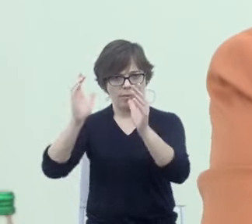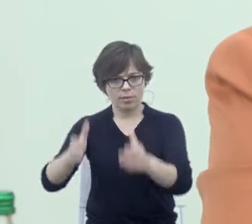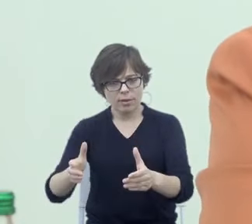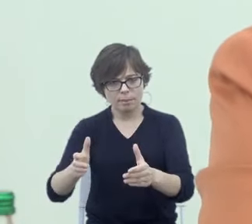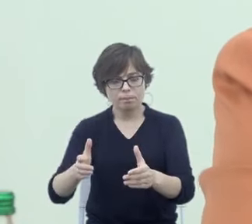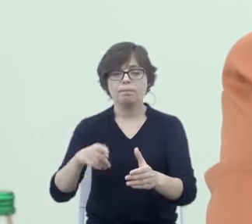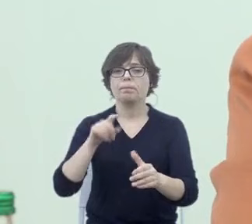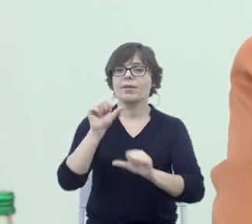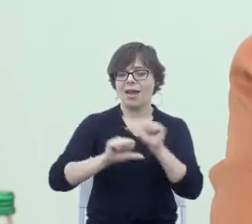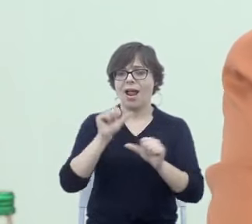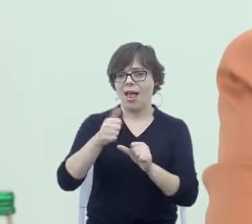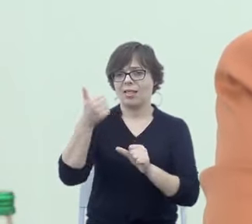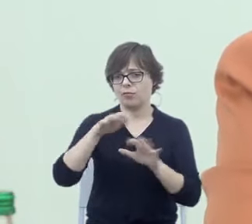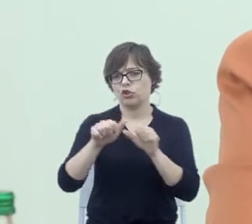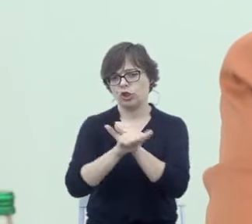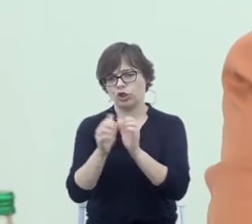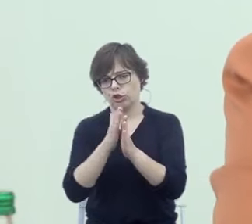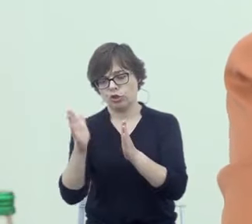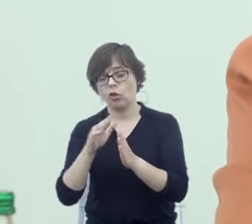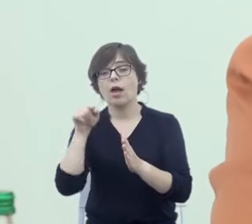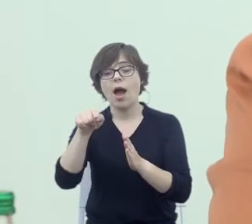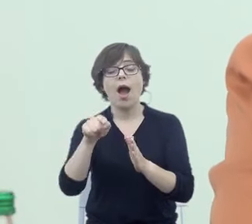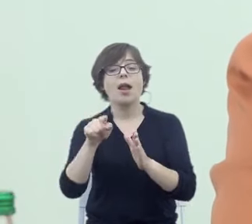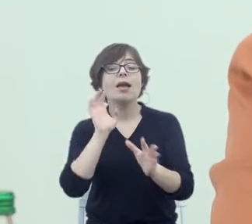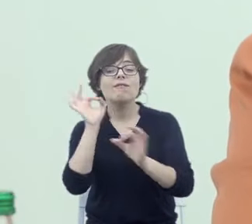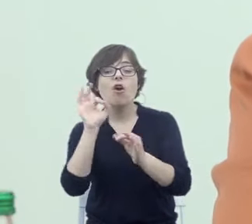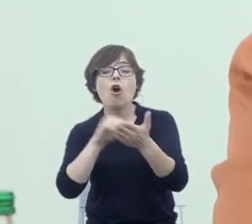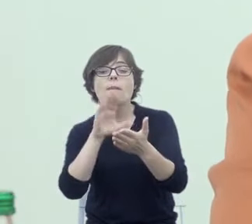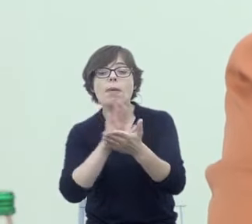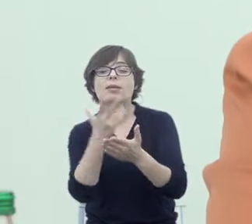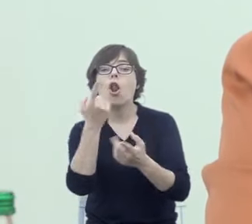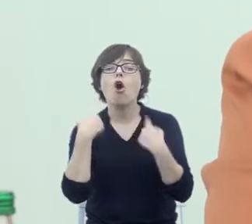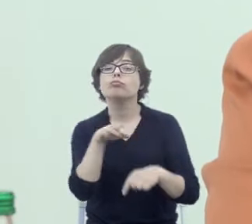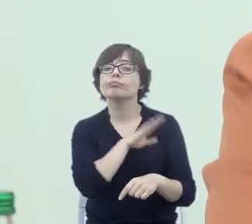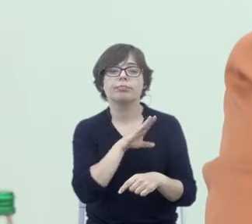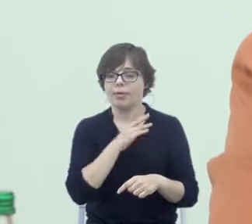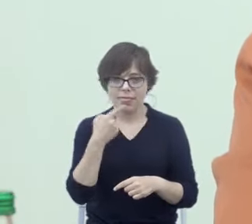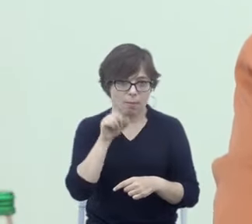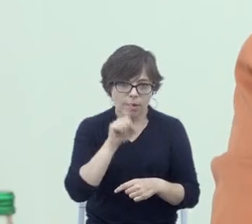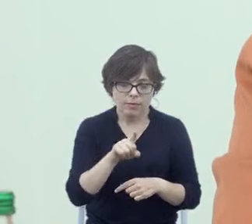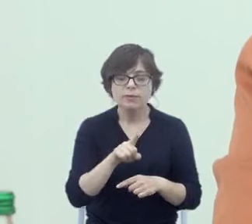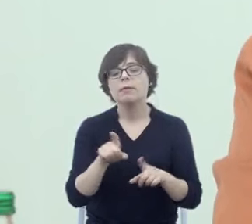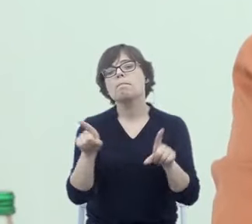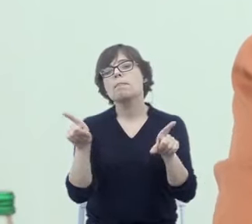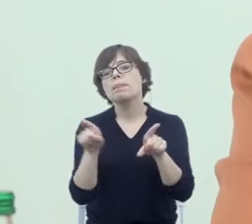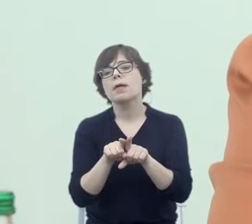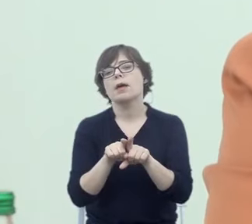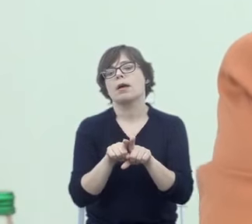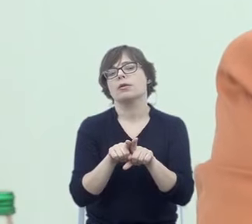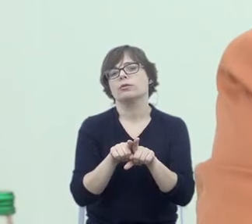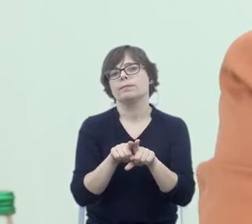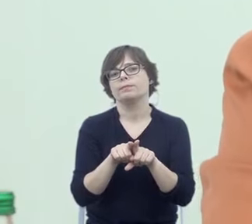w latach 60. podawał nieprawdziwą liczbę ofiar i podawał być może, czy w dużym